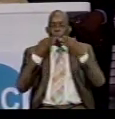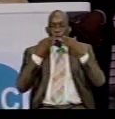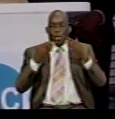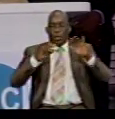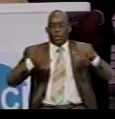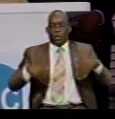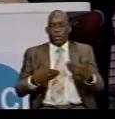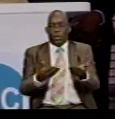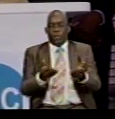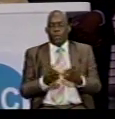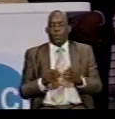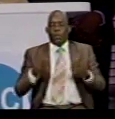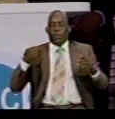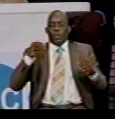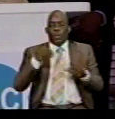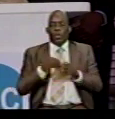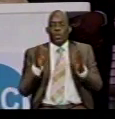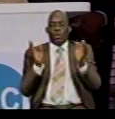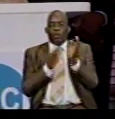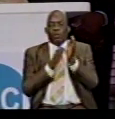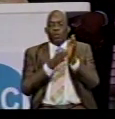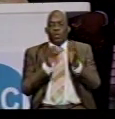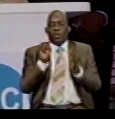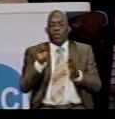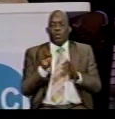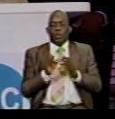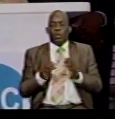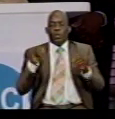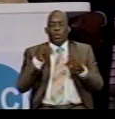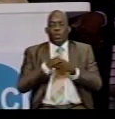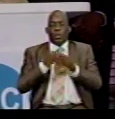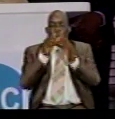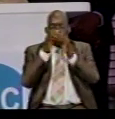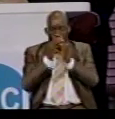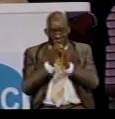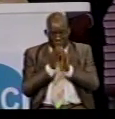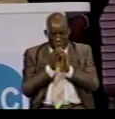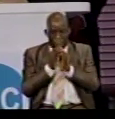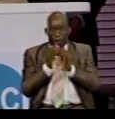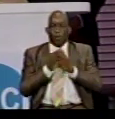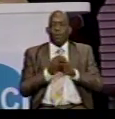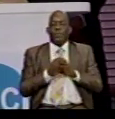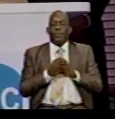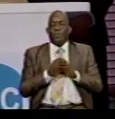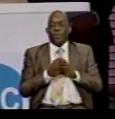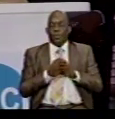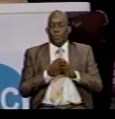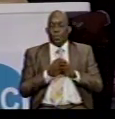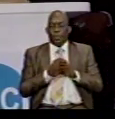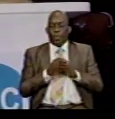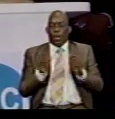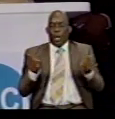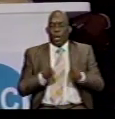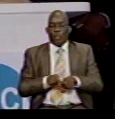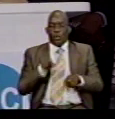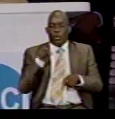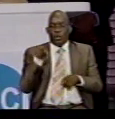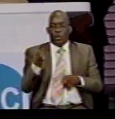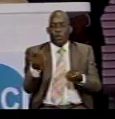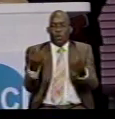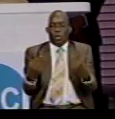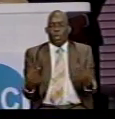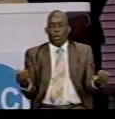de grâce. In praises. Dans les louanges. In worship. Dans l'adoration. As you came here, et comme nous sommes